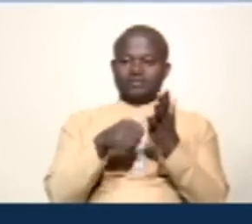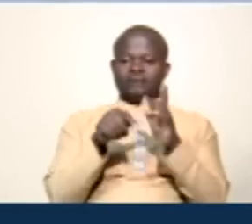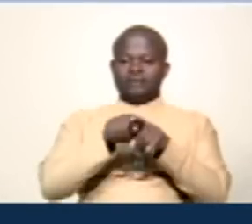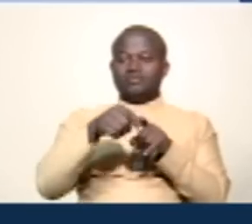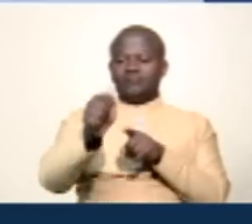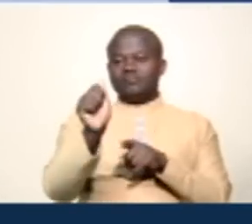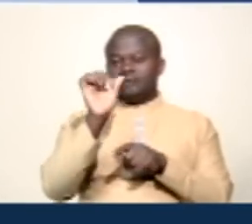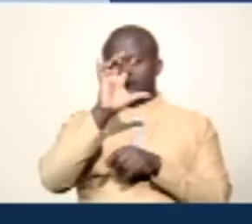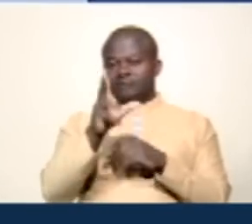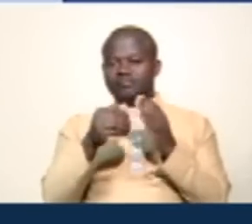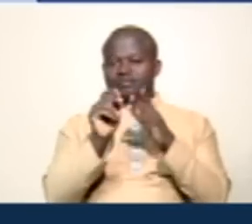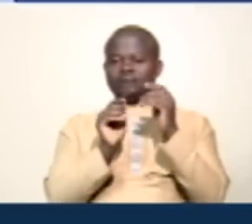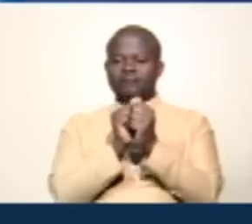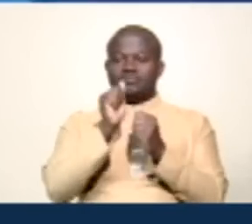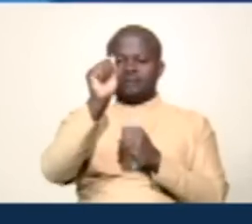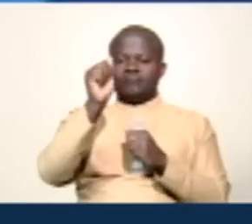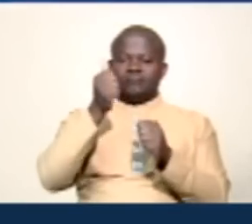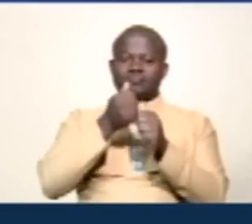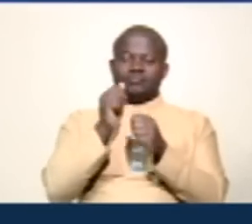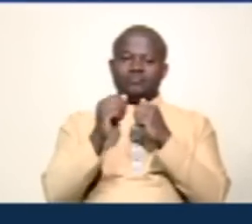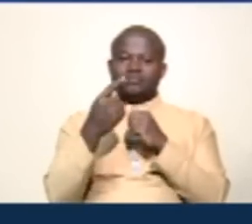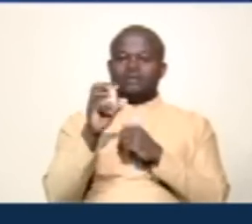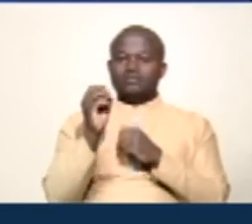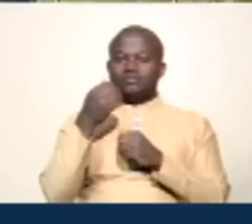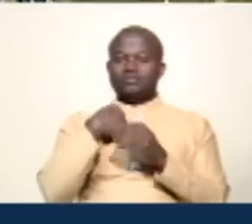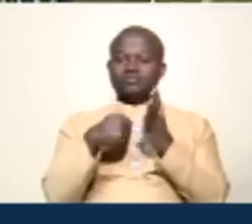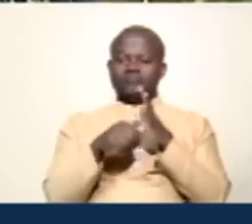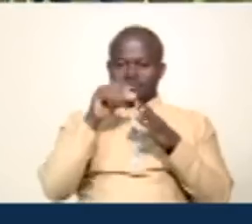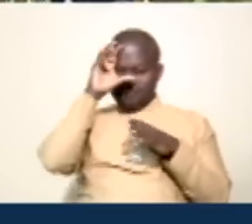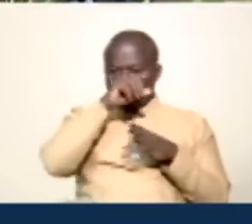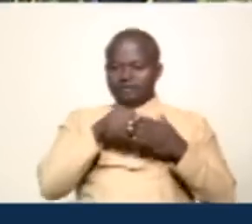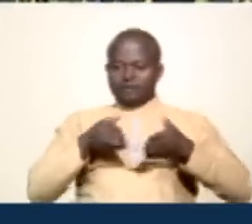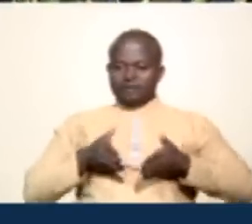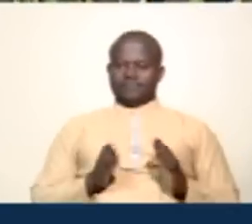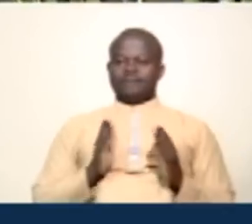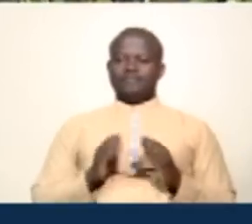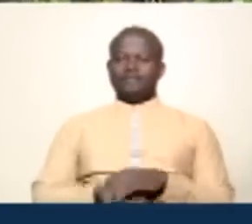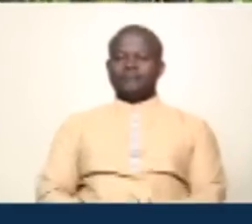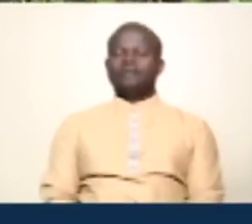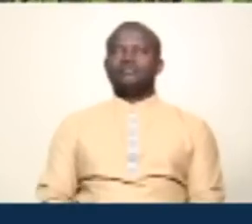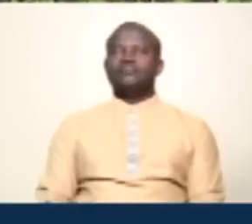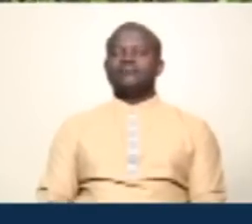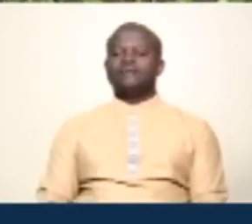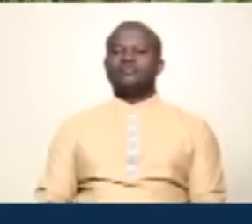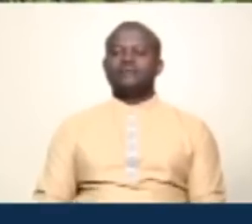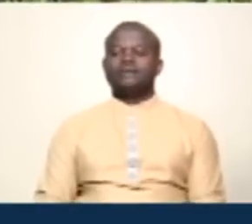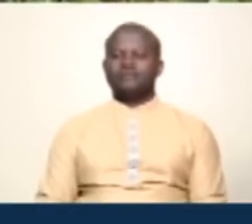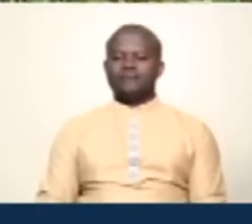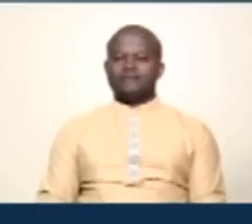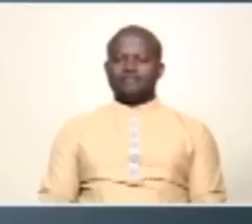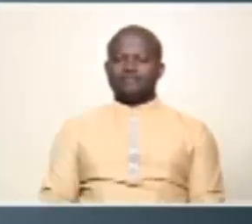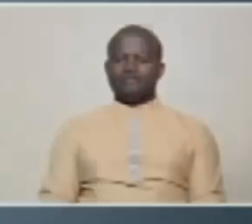Muri Afurika byibuze abantu 15 kuri buri 100 nibo bafite ikibazo cyo kubura urubyaro. Kwizera Bosco mu mujyi wa